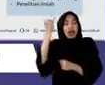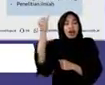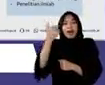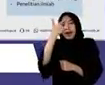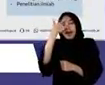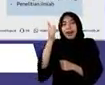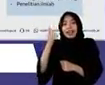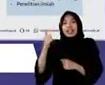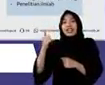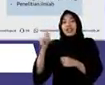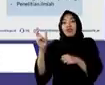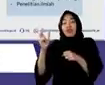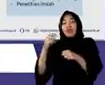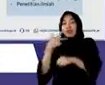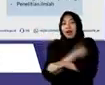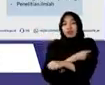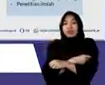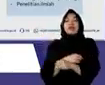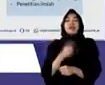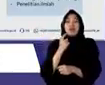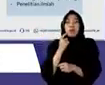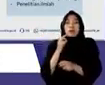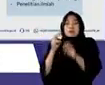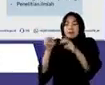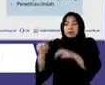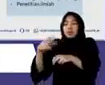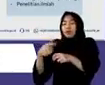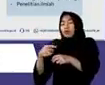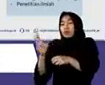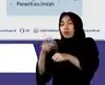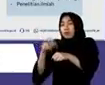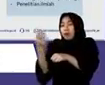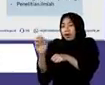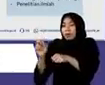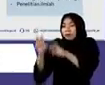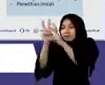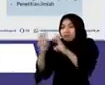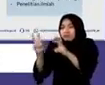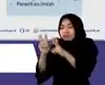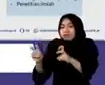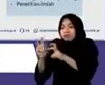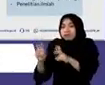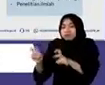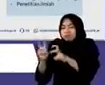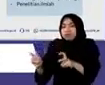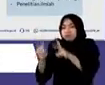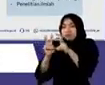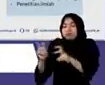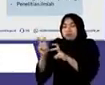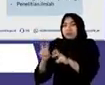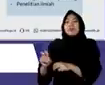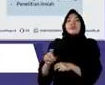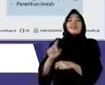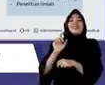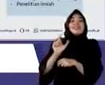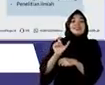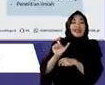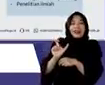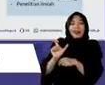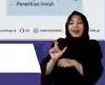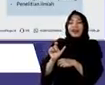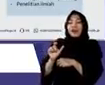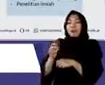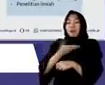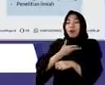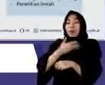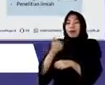untuk mengidentifikasi kemunculan varian baru melalui whole genome sequencing, atau cara untuk